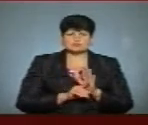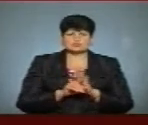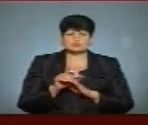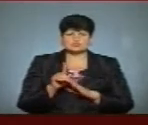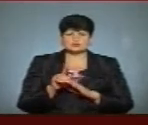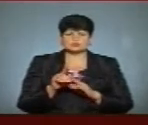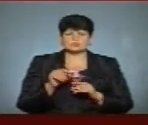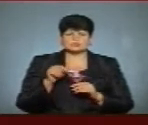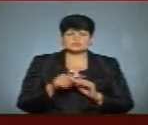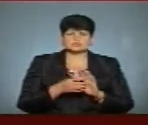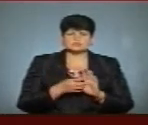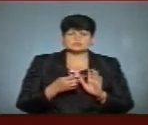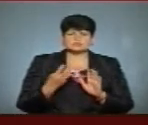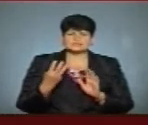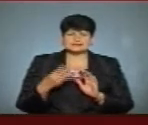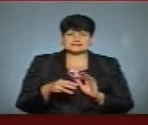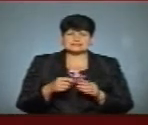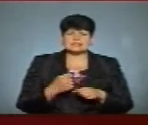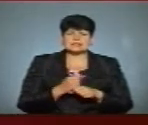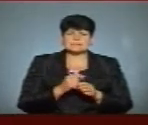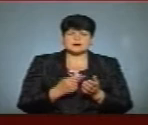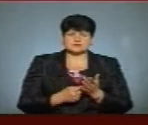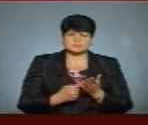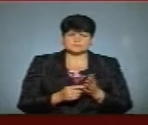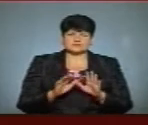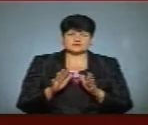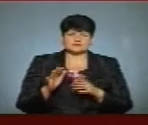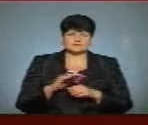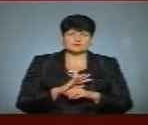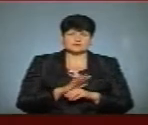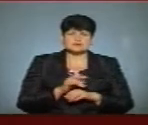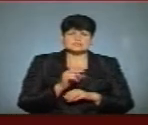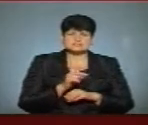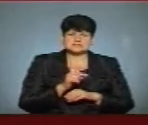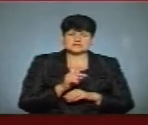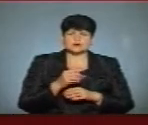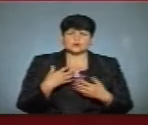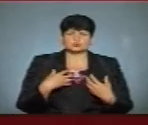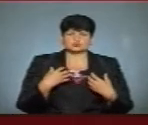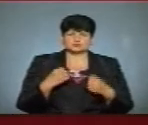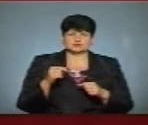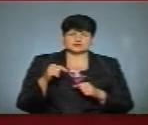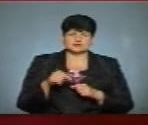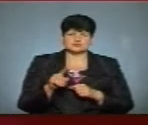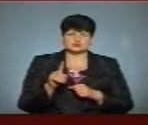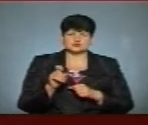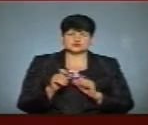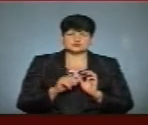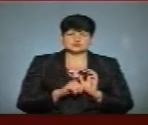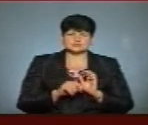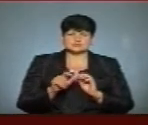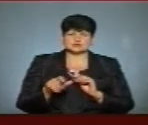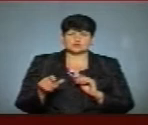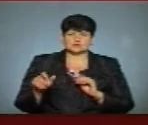області 1930 лабораторно підтверджених випадків COVID-19. З них одужали 1160